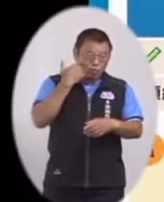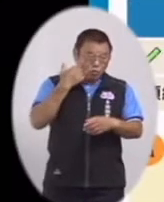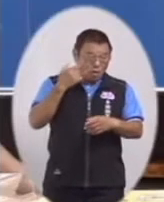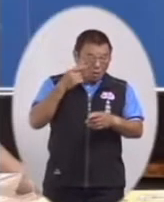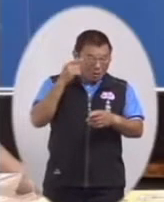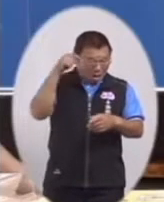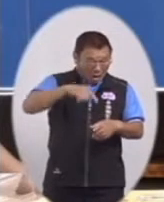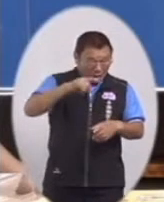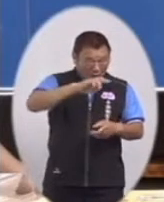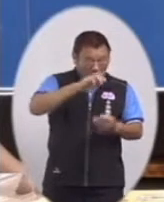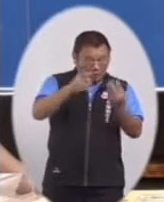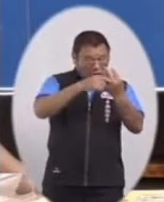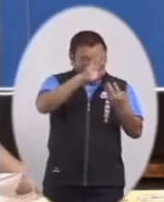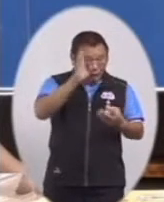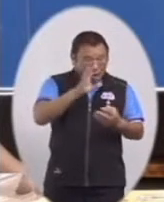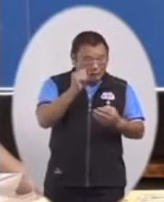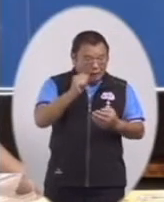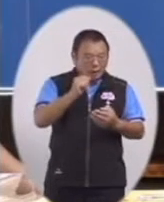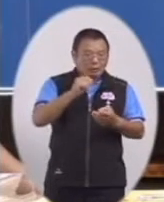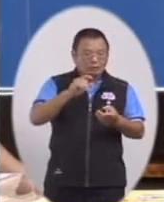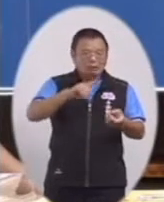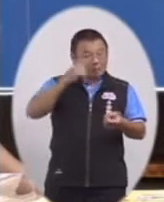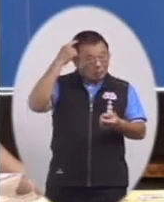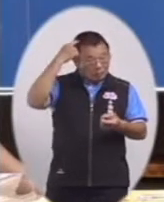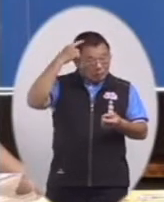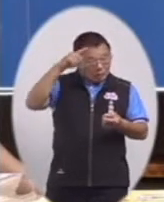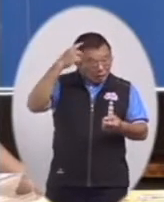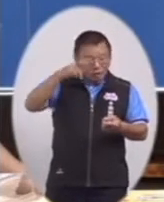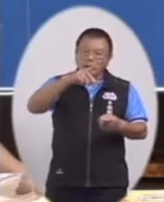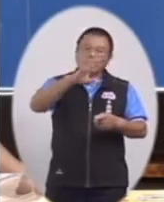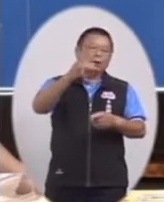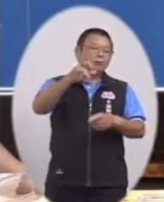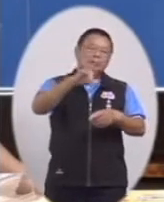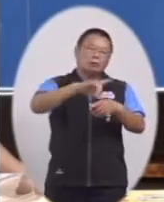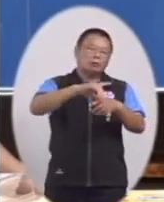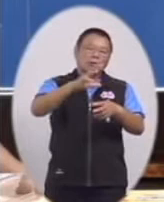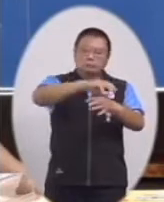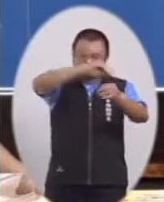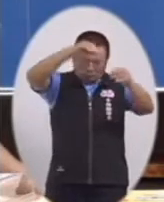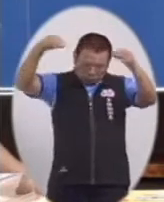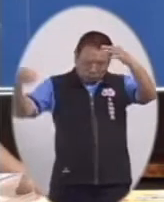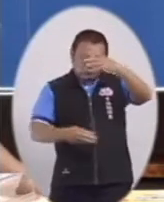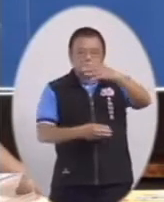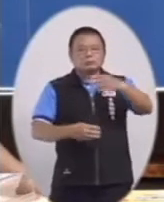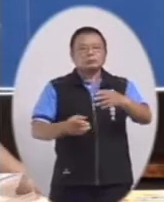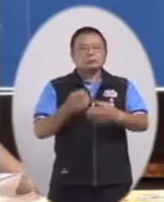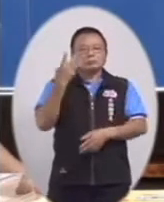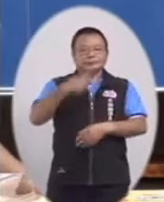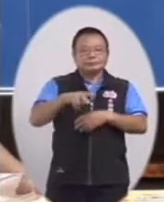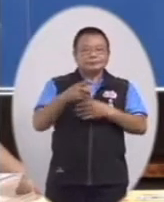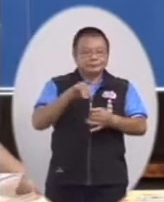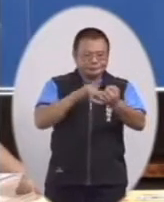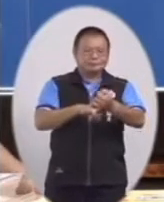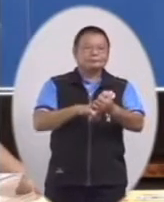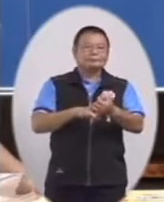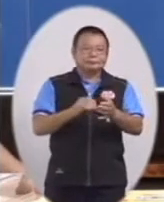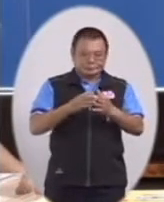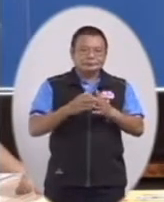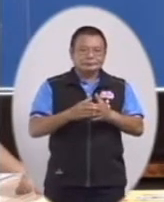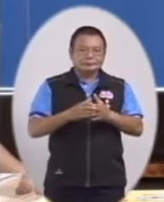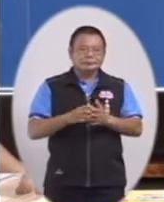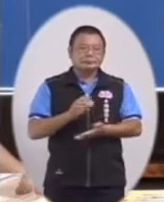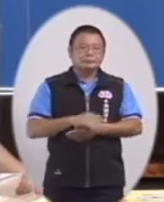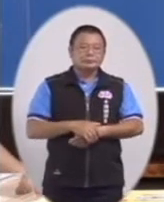法到的话，那对不起哦，你要提到下一轮、第三轮、第四轮你再来预约，重新哈来预约